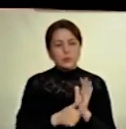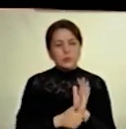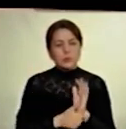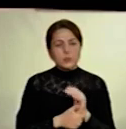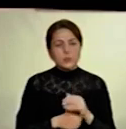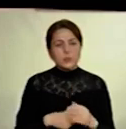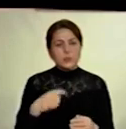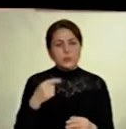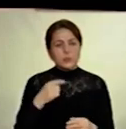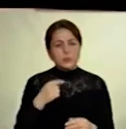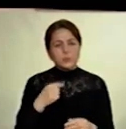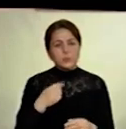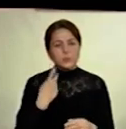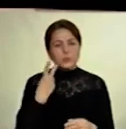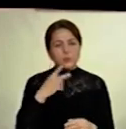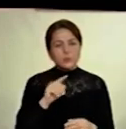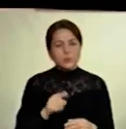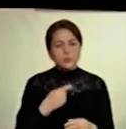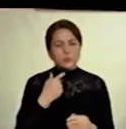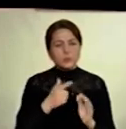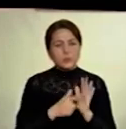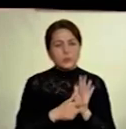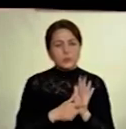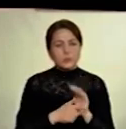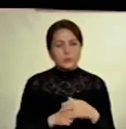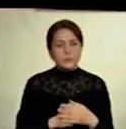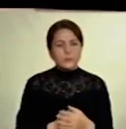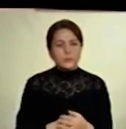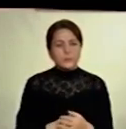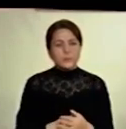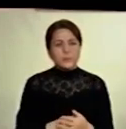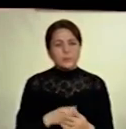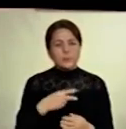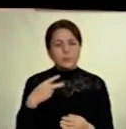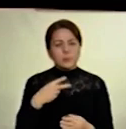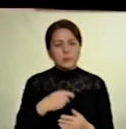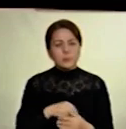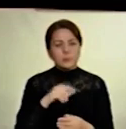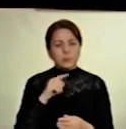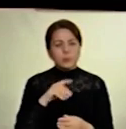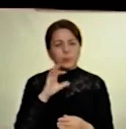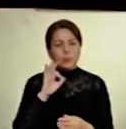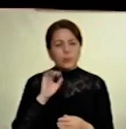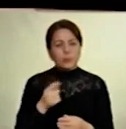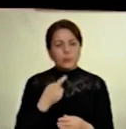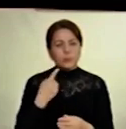7356 dan ayiramiz 2.7 ni. Barobar bu